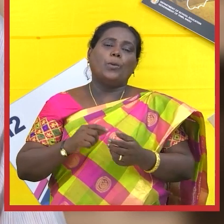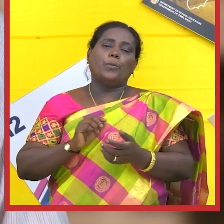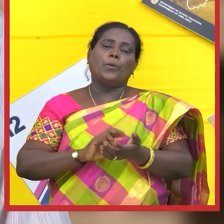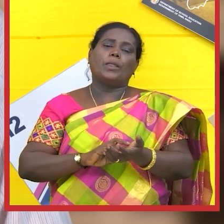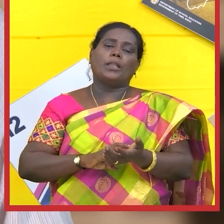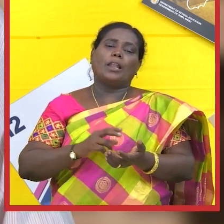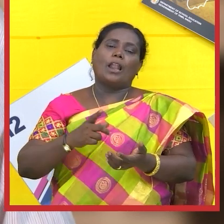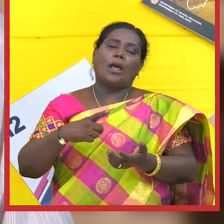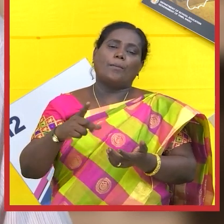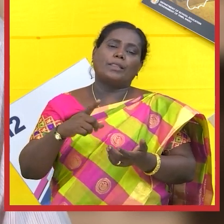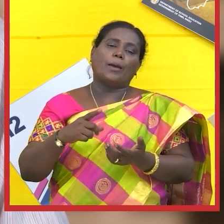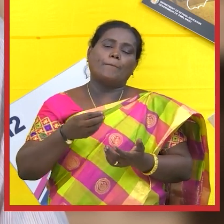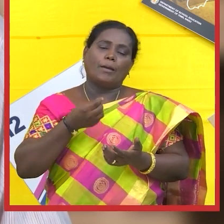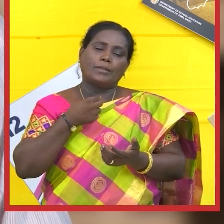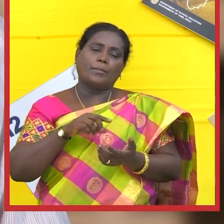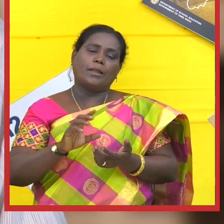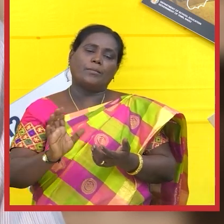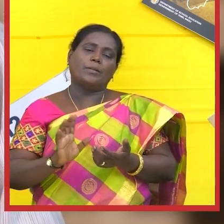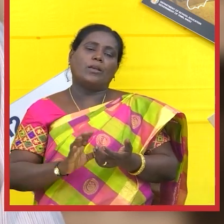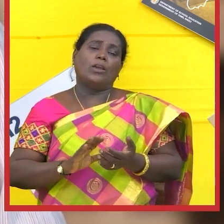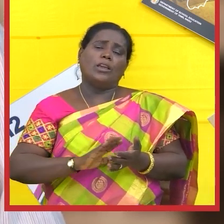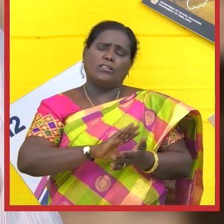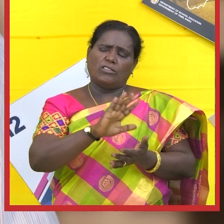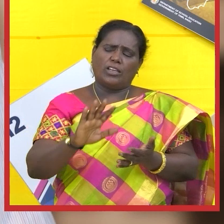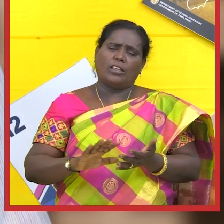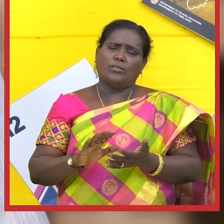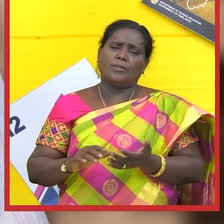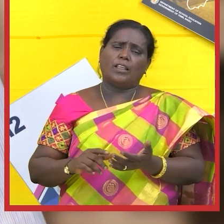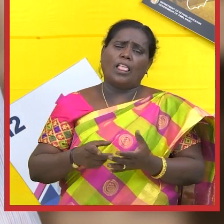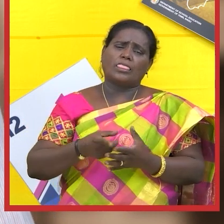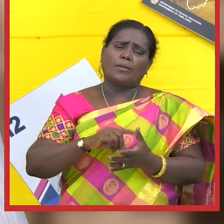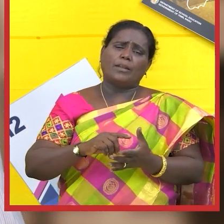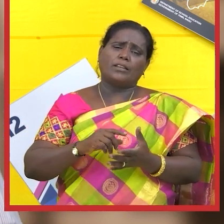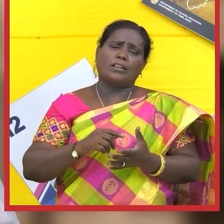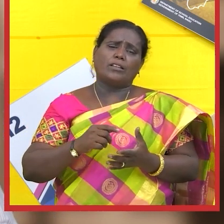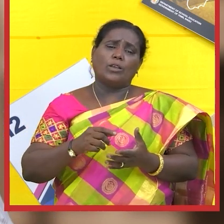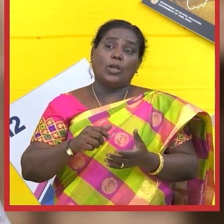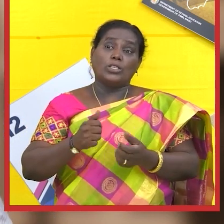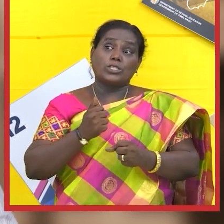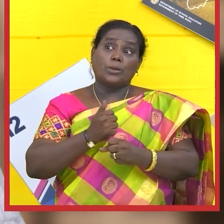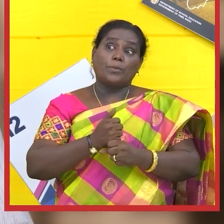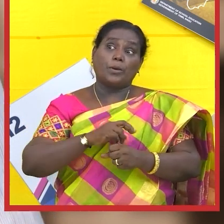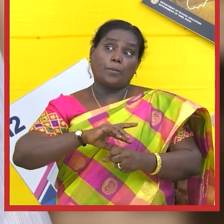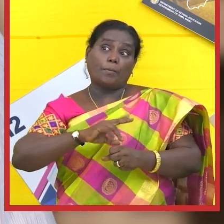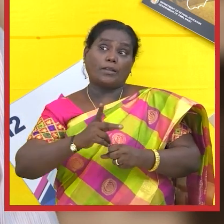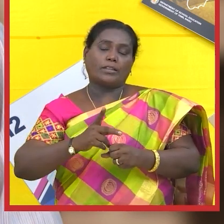நீலாம்பிகை அவர்களையும் நினைவில் கொள்வது மிக அவசியம். ஆக தமிழ்நாட்டில் நடைபெற்ற இந்த சமூக மாற்றத்தினுடைய